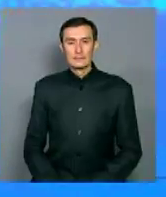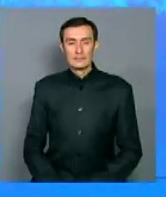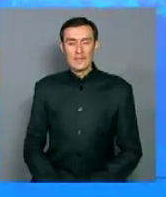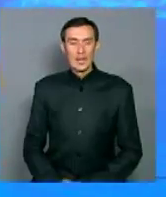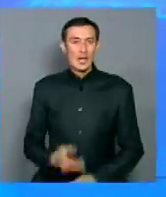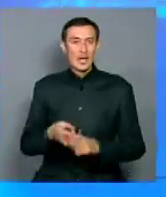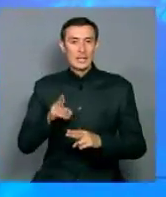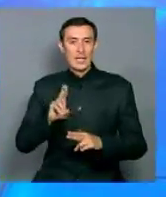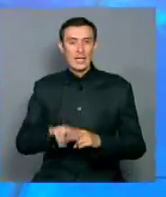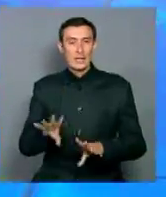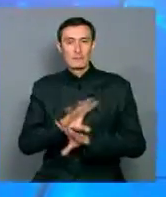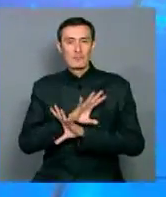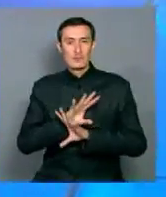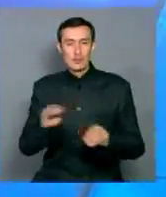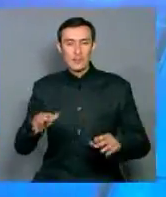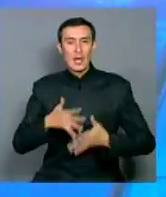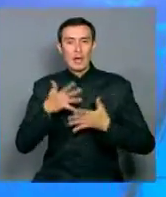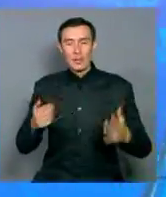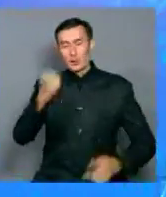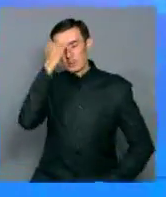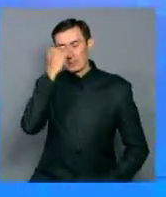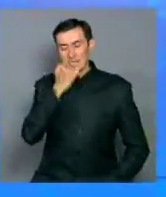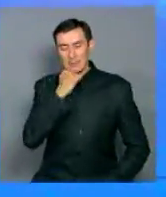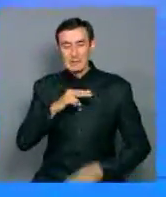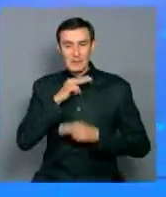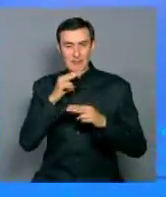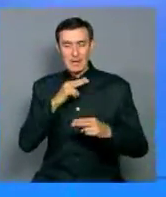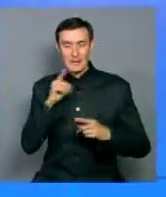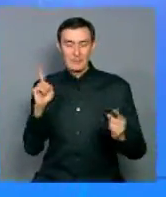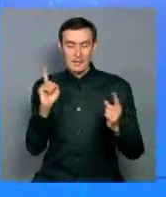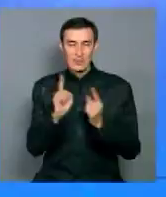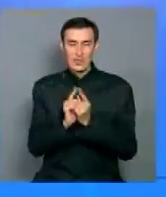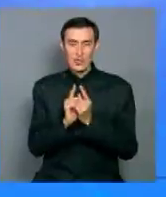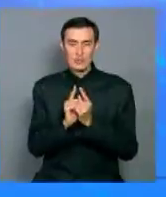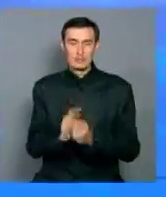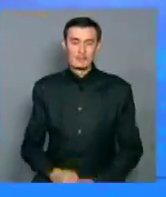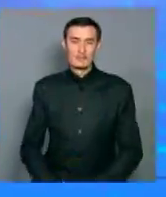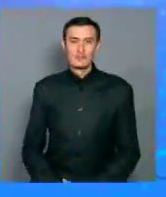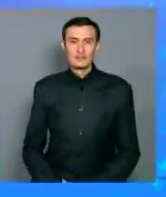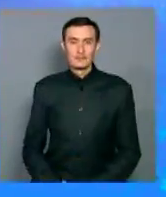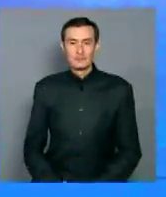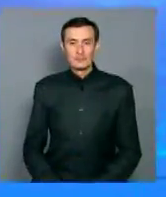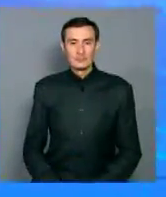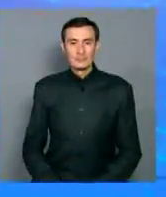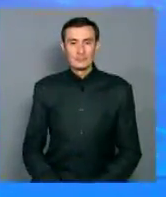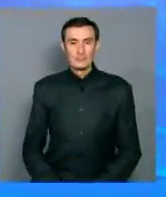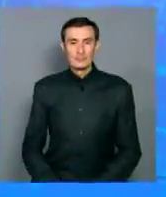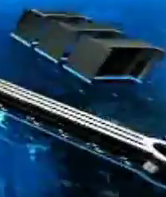На этом наш выпуск завершен. Оставайтесь с Хабар 24 и хорошего вам завершения рабочего дня.